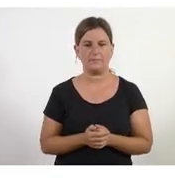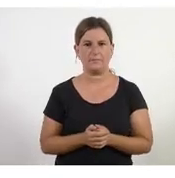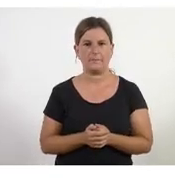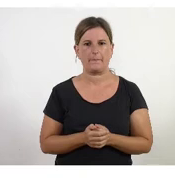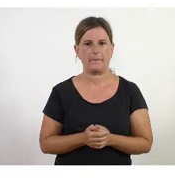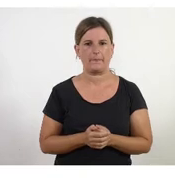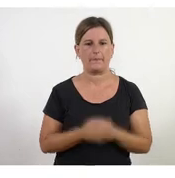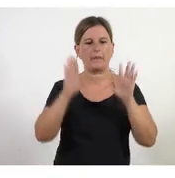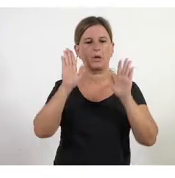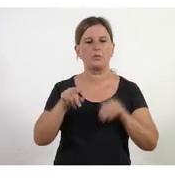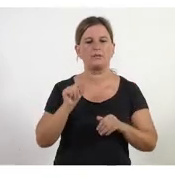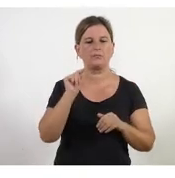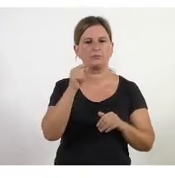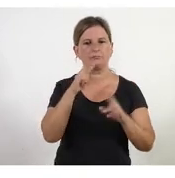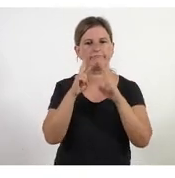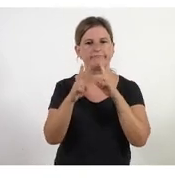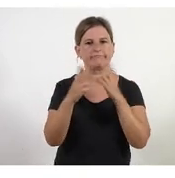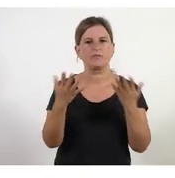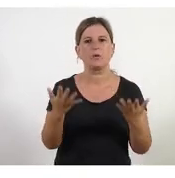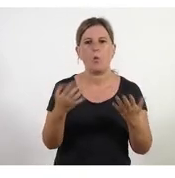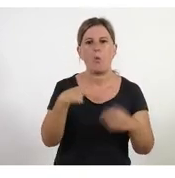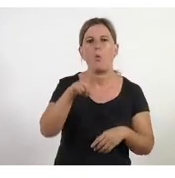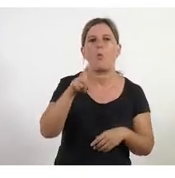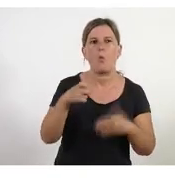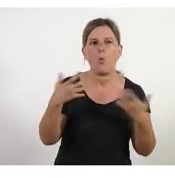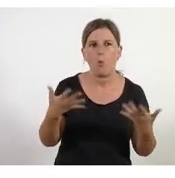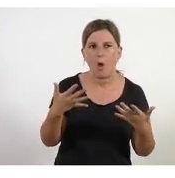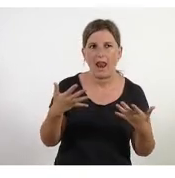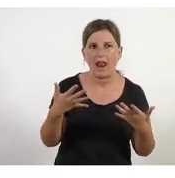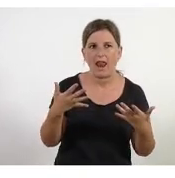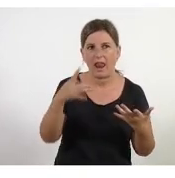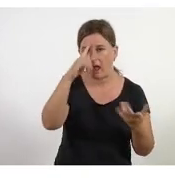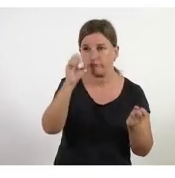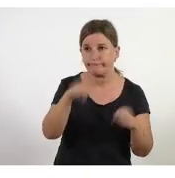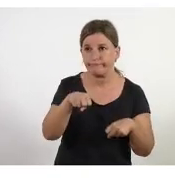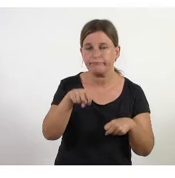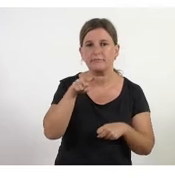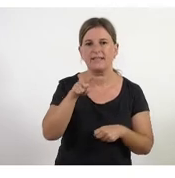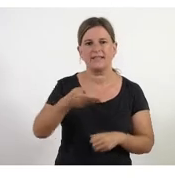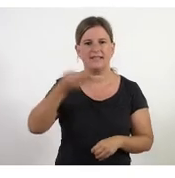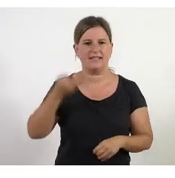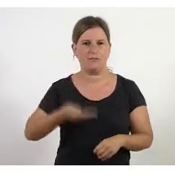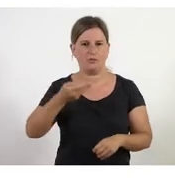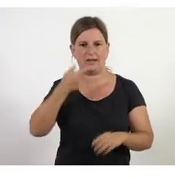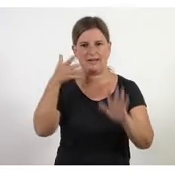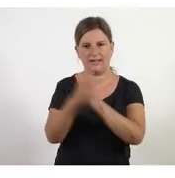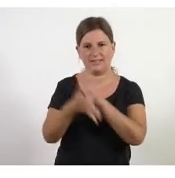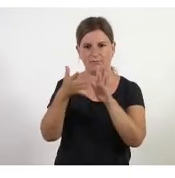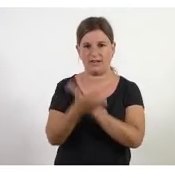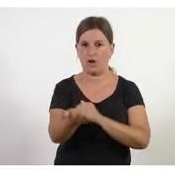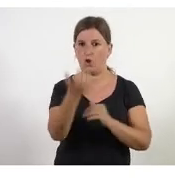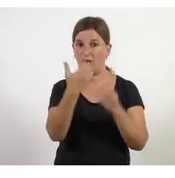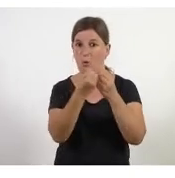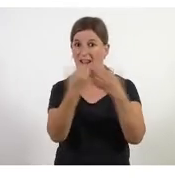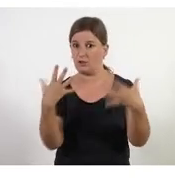important per decidir-nos per una eina o l'altra que aquesta eina de correu electrònic s'integri